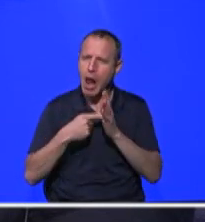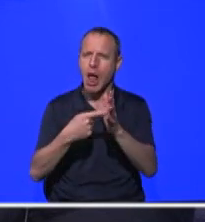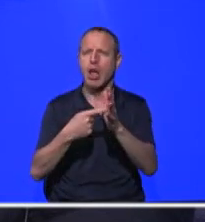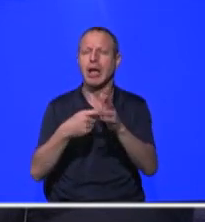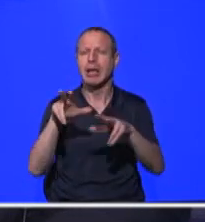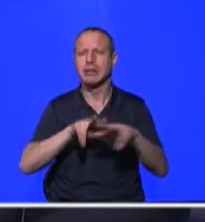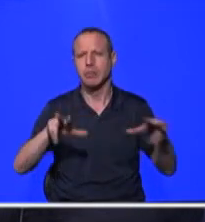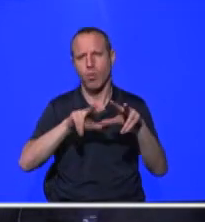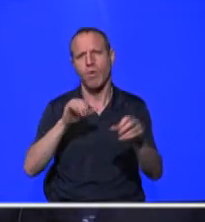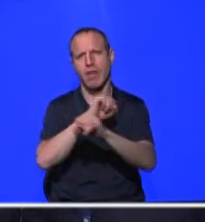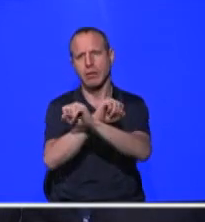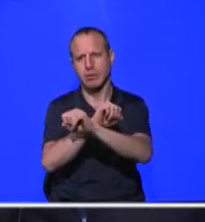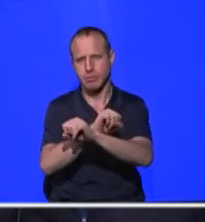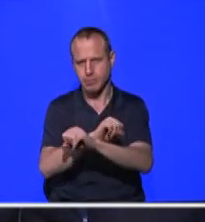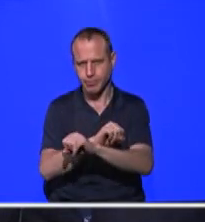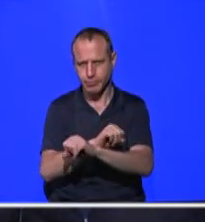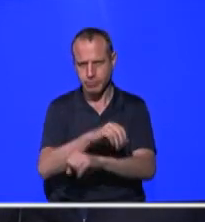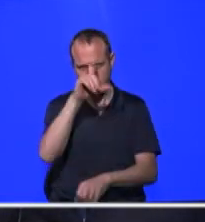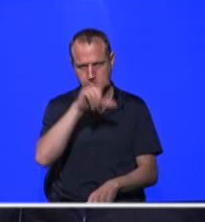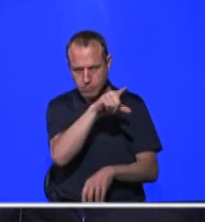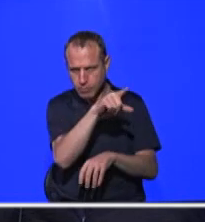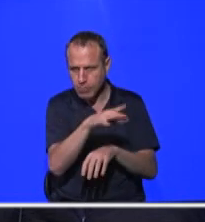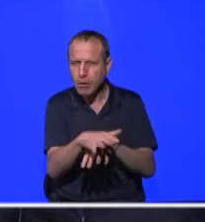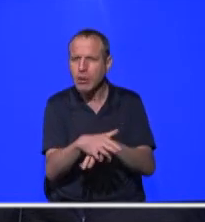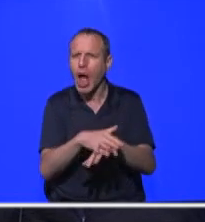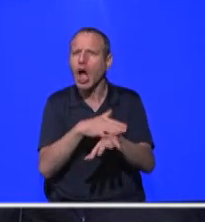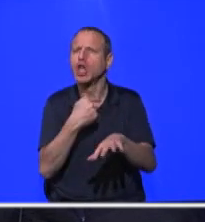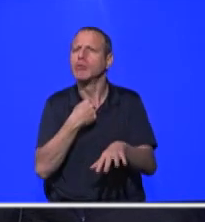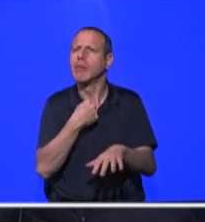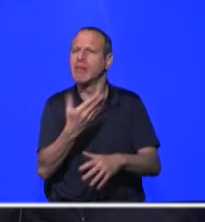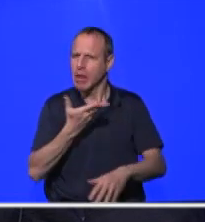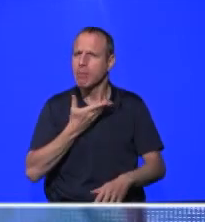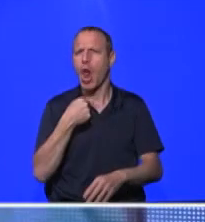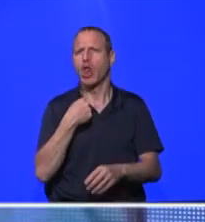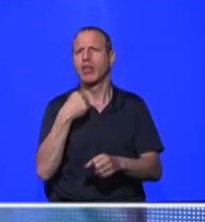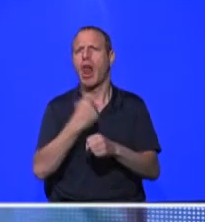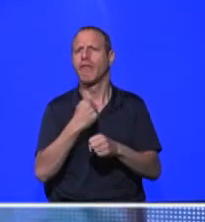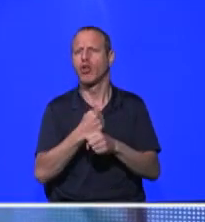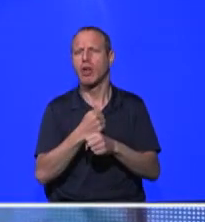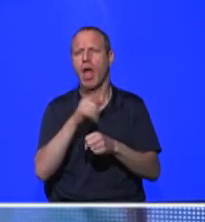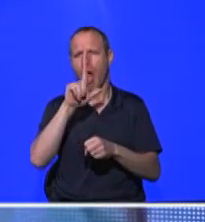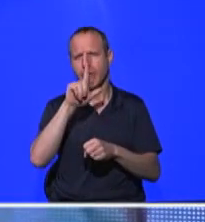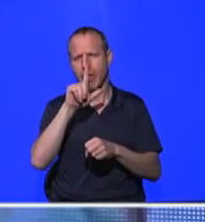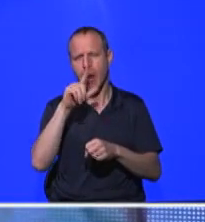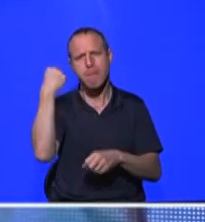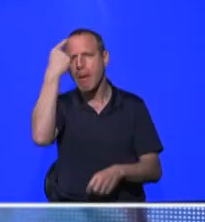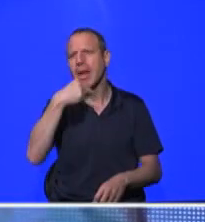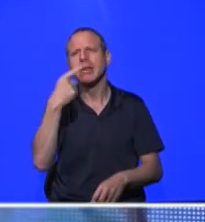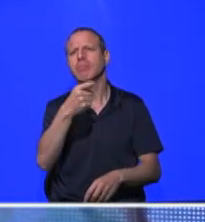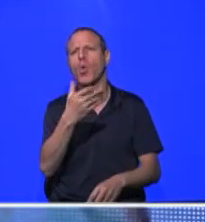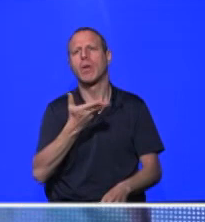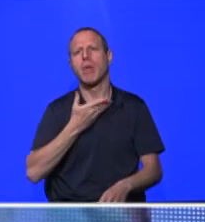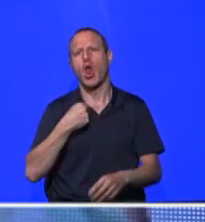ולאסירים. הבן אדם פשוט התרגש ממני, הוא קיבל אותי. הוא קיבל אותי לעבודה, אבל אחרי, בפנים הוא קיבל אותי